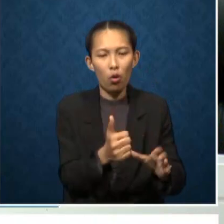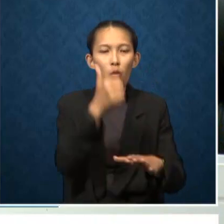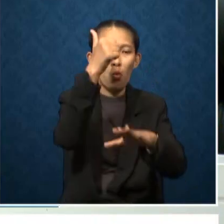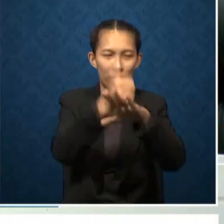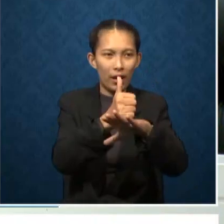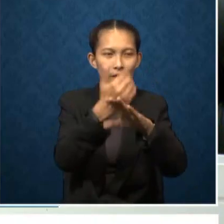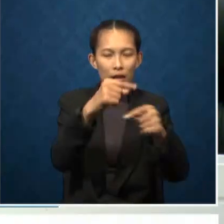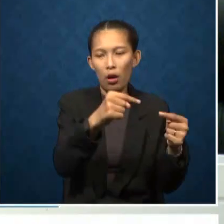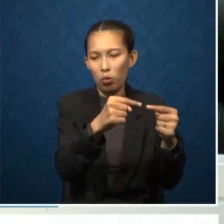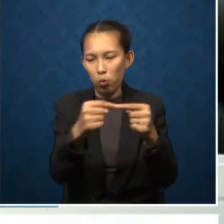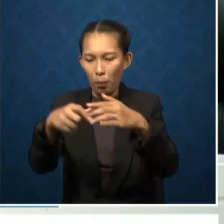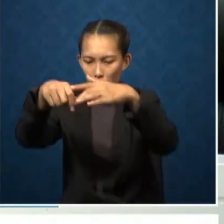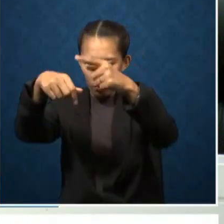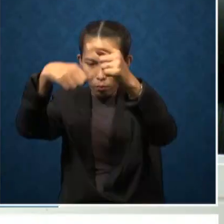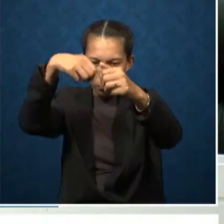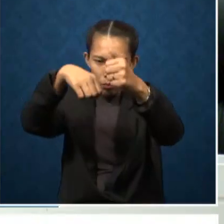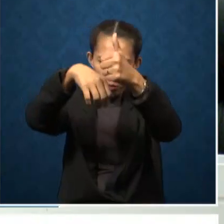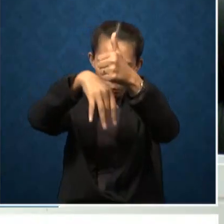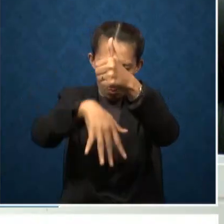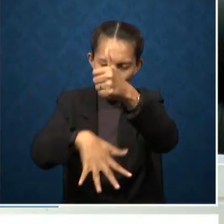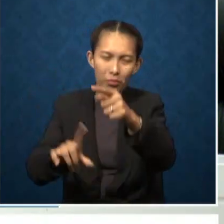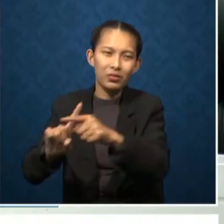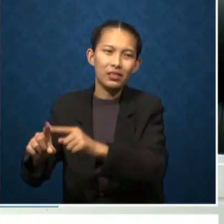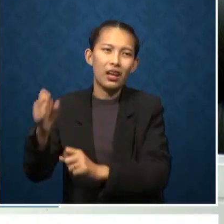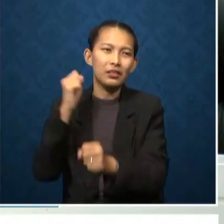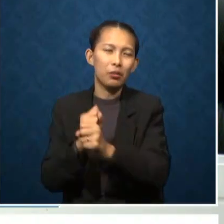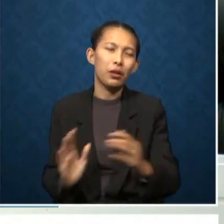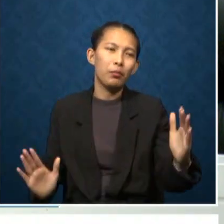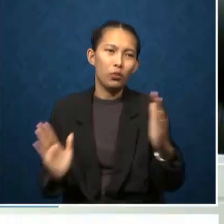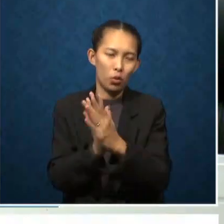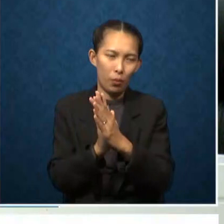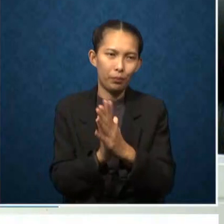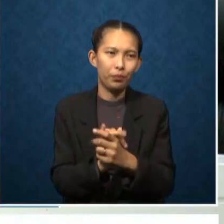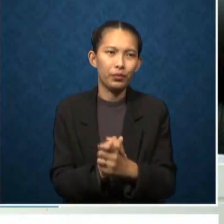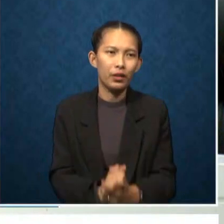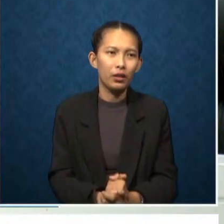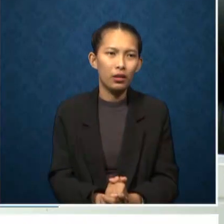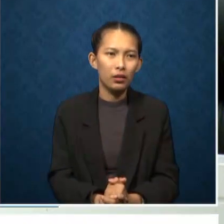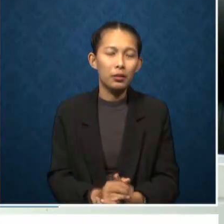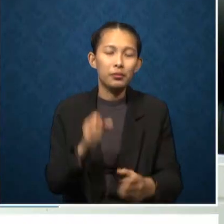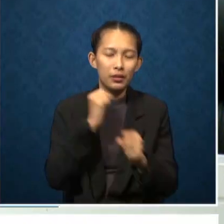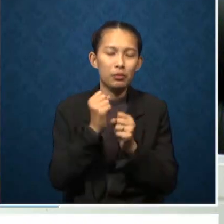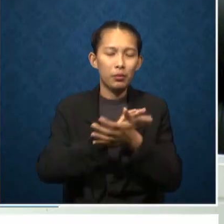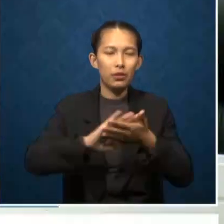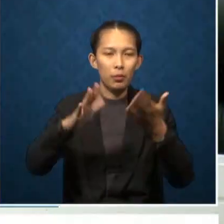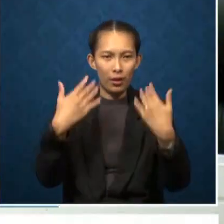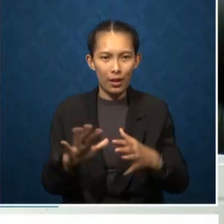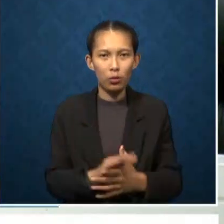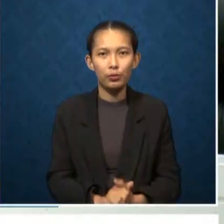และต้องถูกถ่ายทอดลงไปให้แก่คนและบุคลากรในหน่วยงานนั้นด้วยนะคะอันนี้ก็ดำเนินการเรียบร้อยแล้วนะ